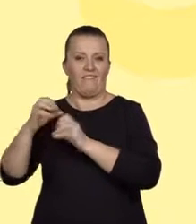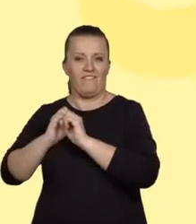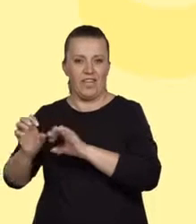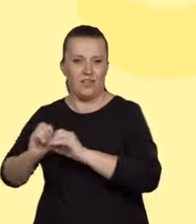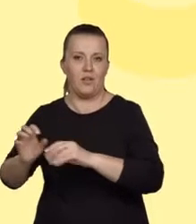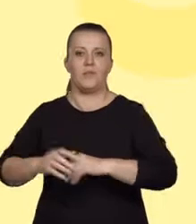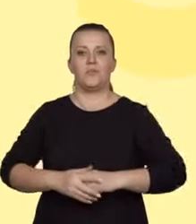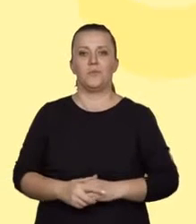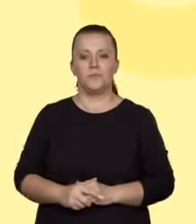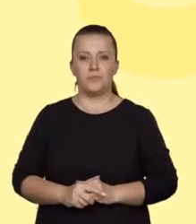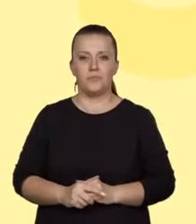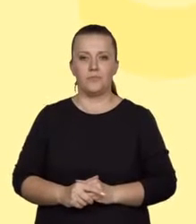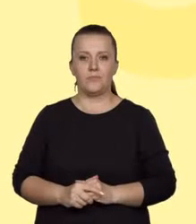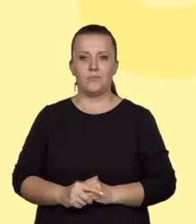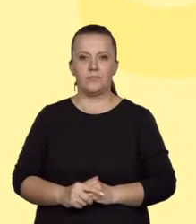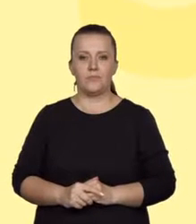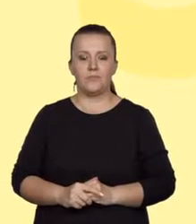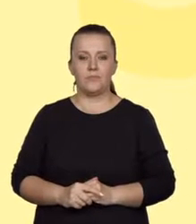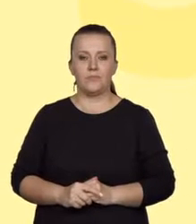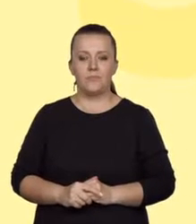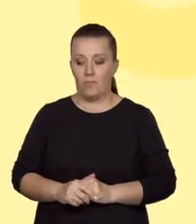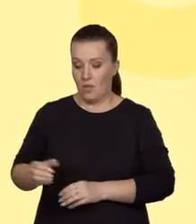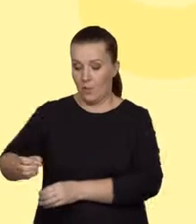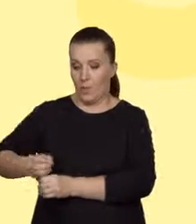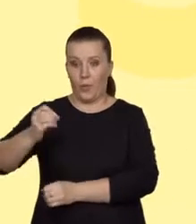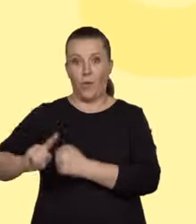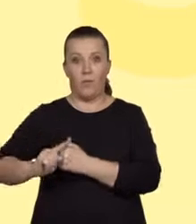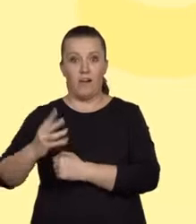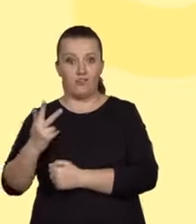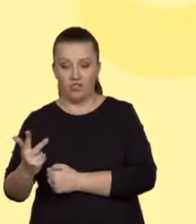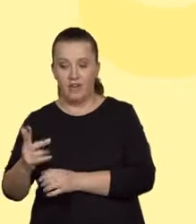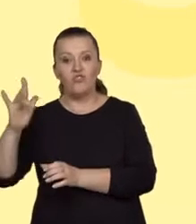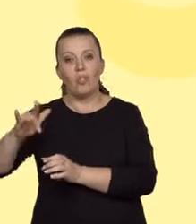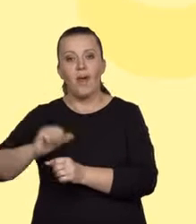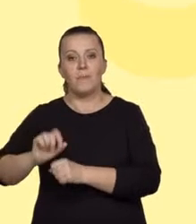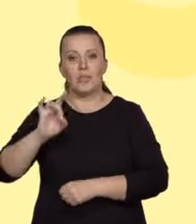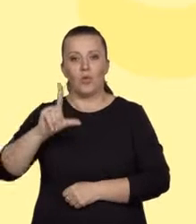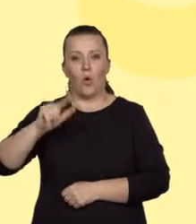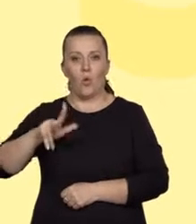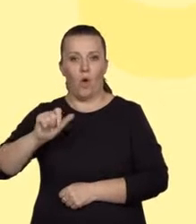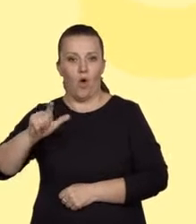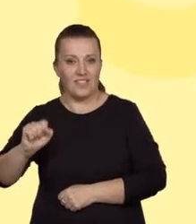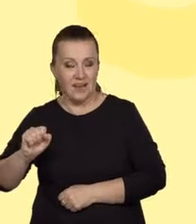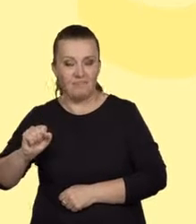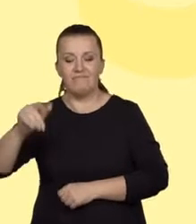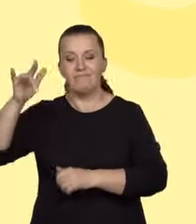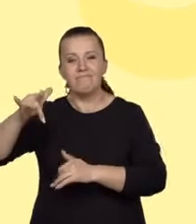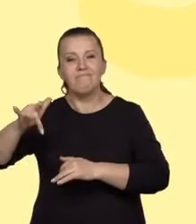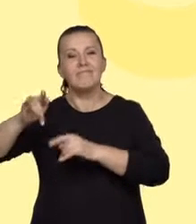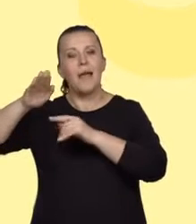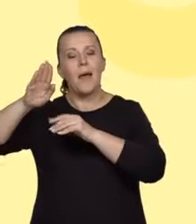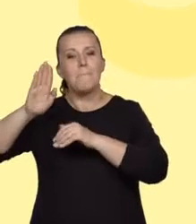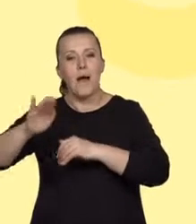roztworu z naczynia czwartego. W naczyniu trzecim obecna jest glukoza zawierająca w swojej cząsteczce